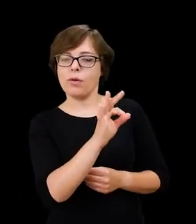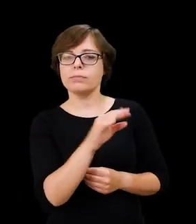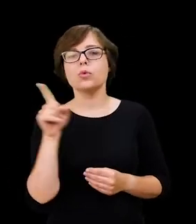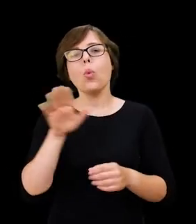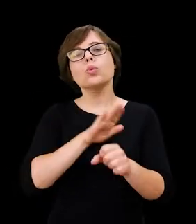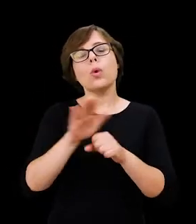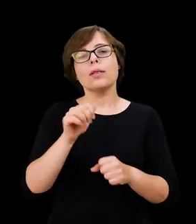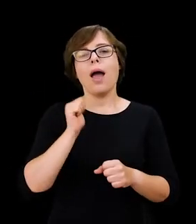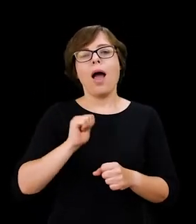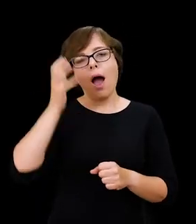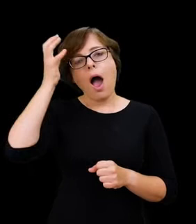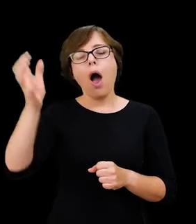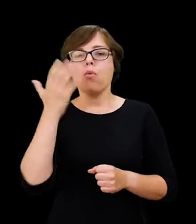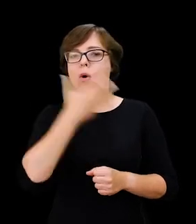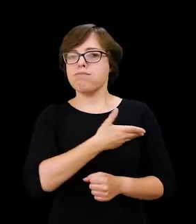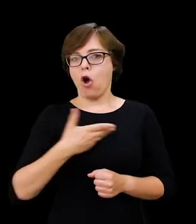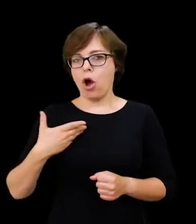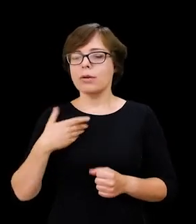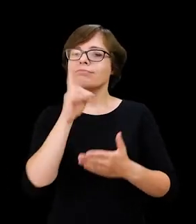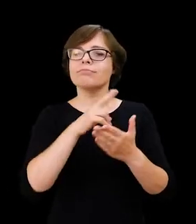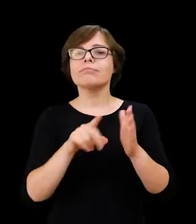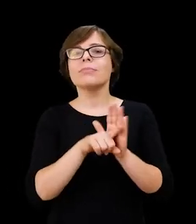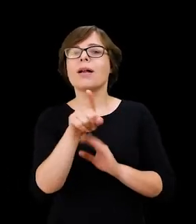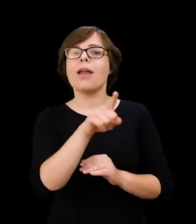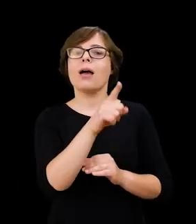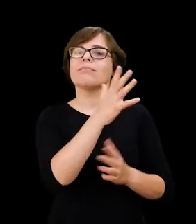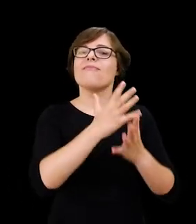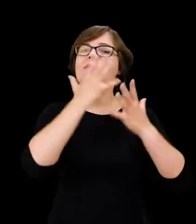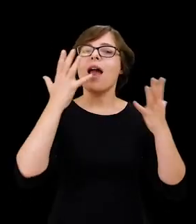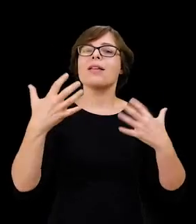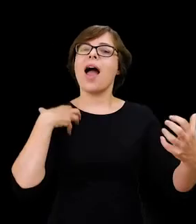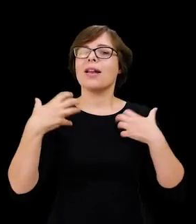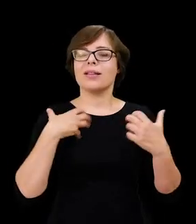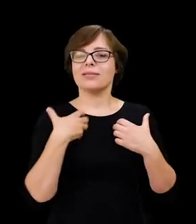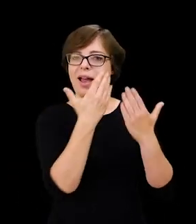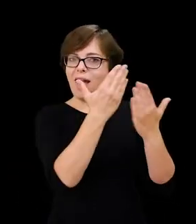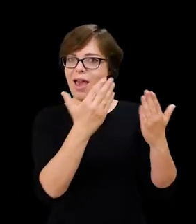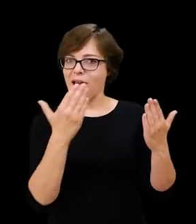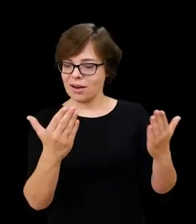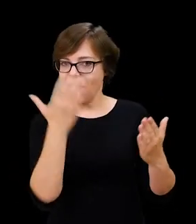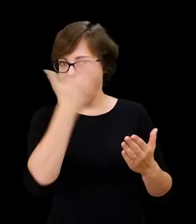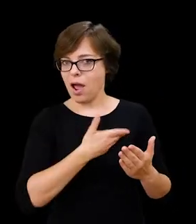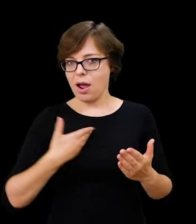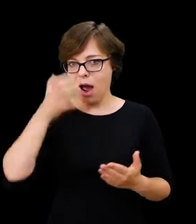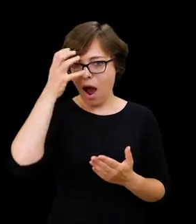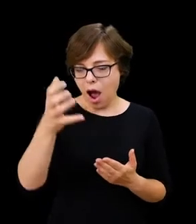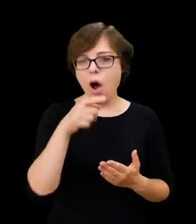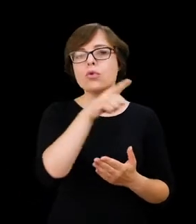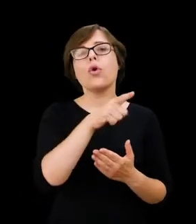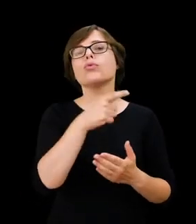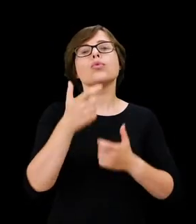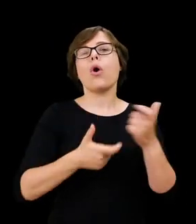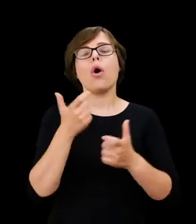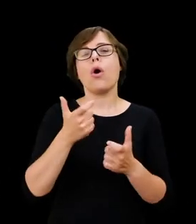autoportrecie namalowanym do galerii autoportretów wielkich artystów Wielkiego Księcia Toskanii.